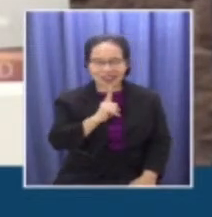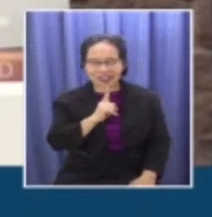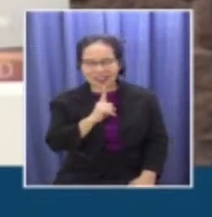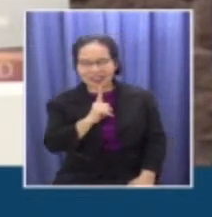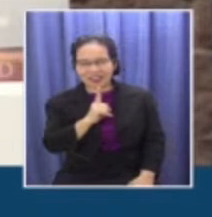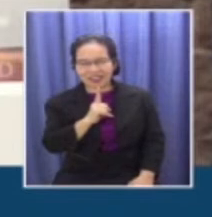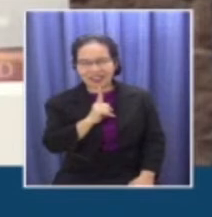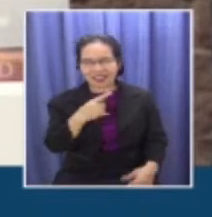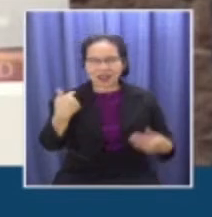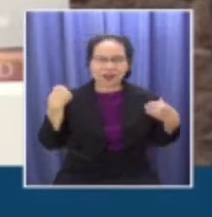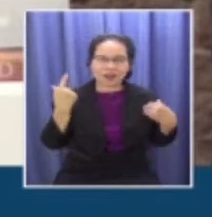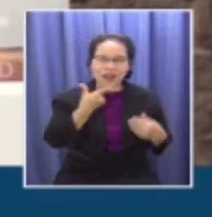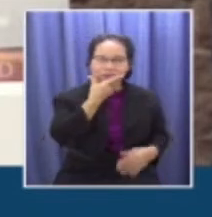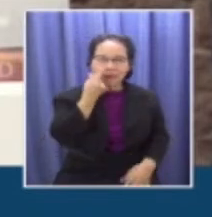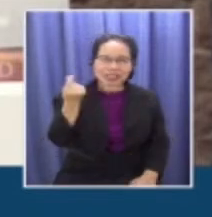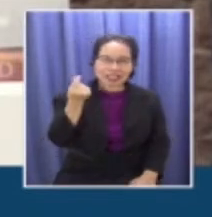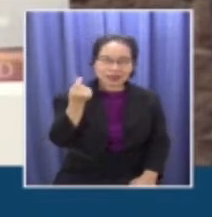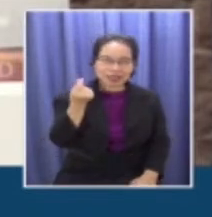na